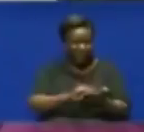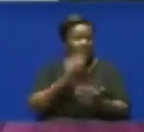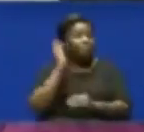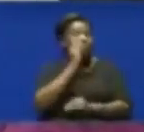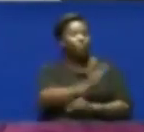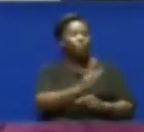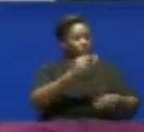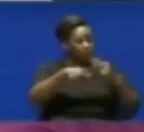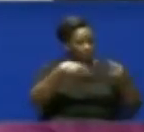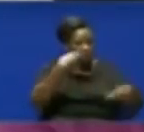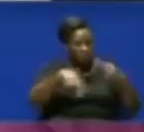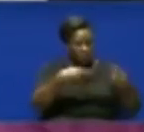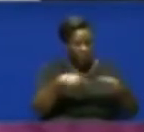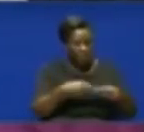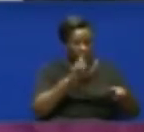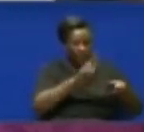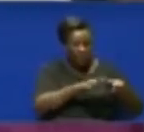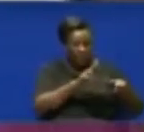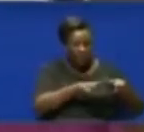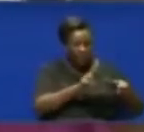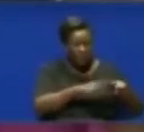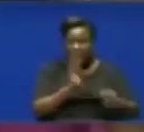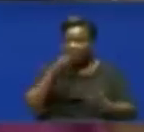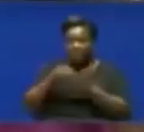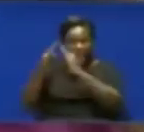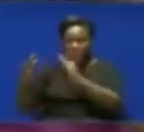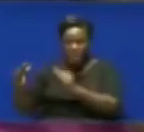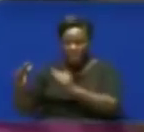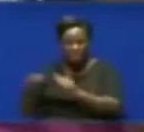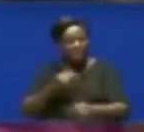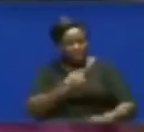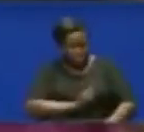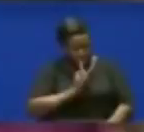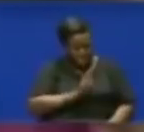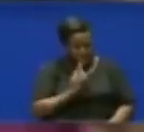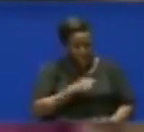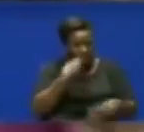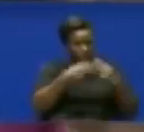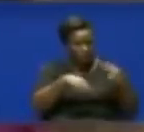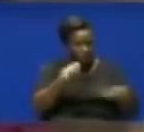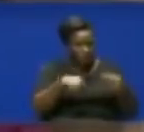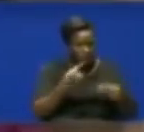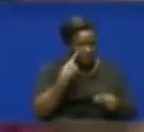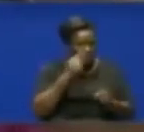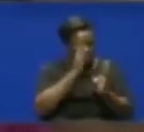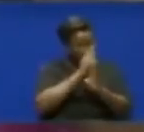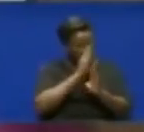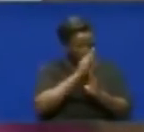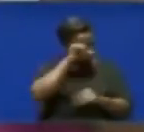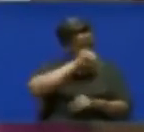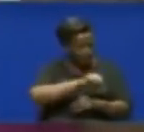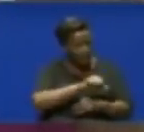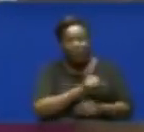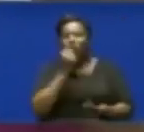kwenda kuchanganyikana na watu. Kwa alijifungia yeye mwenyewe na baadaye akaenda hospitali yetu ya